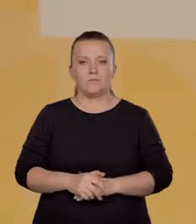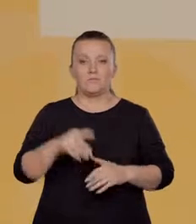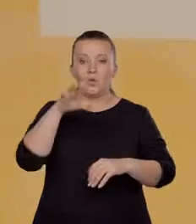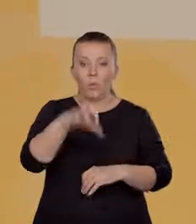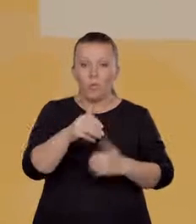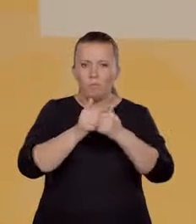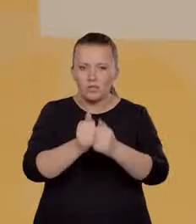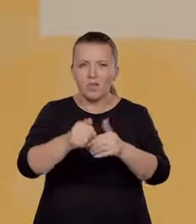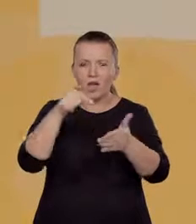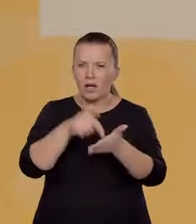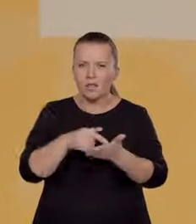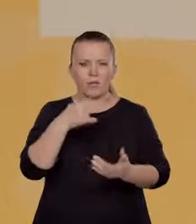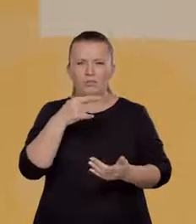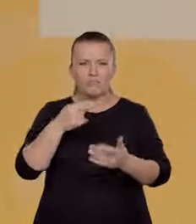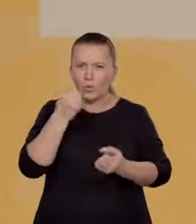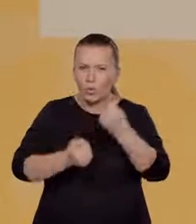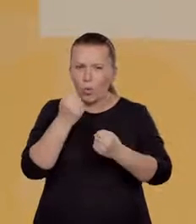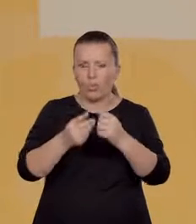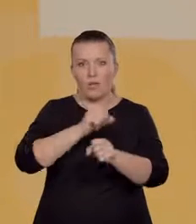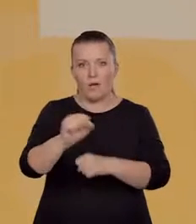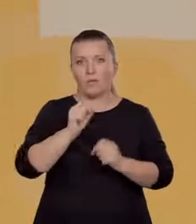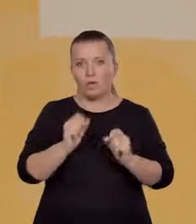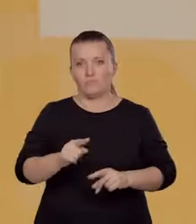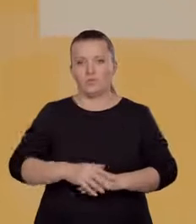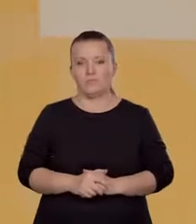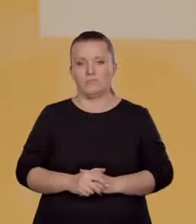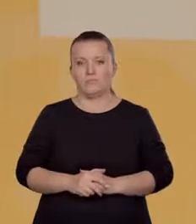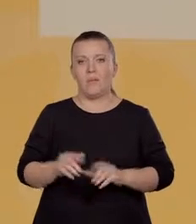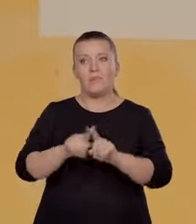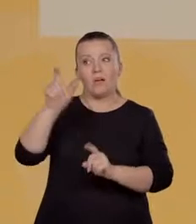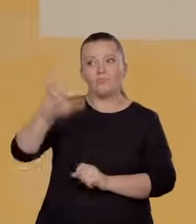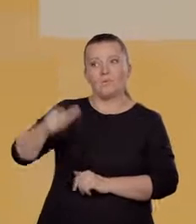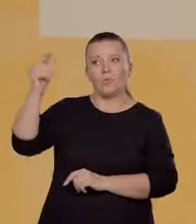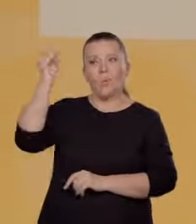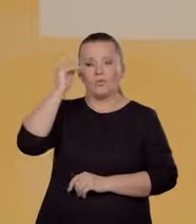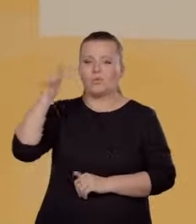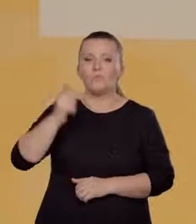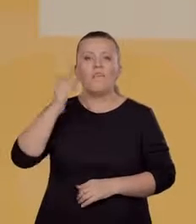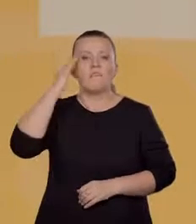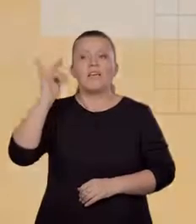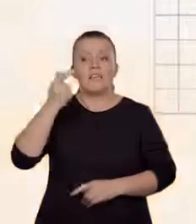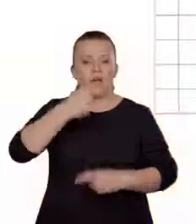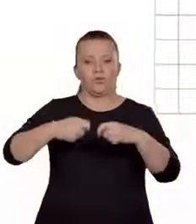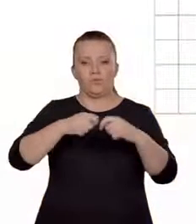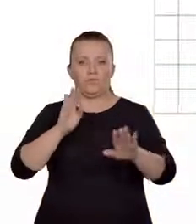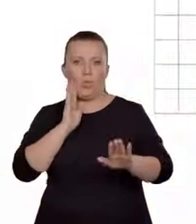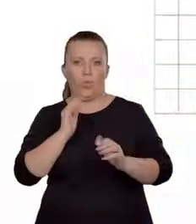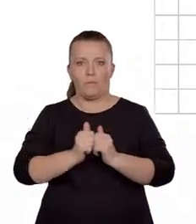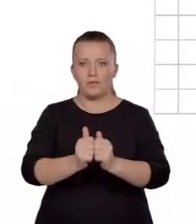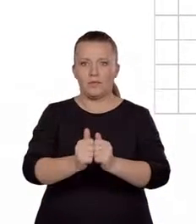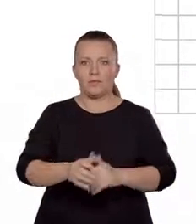się na egzaminie maturalnym, a umiejętność ich rozwiązania jest kluczową dla każdego maturzysty.